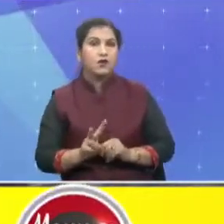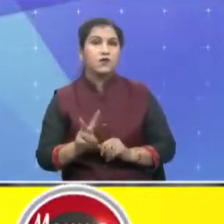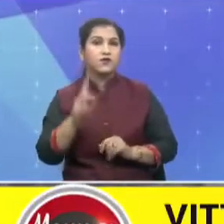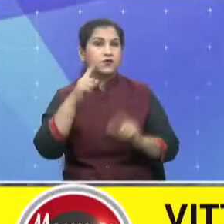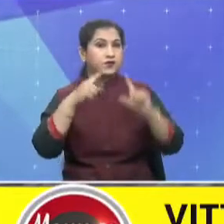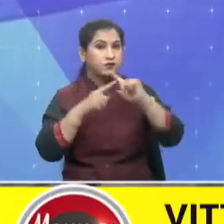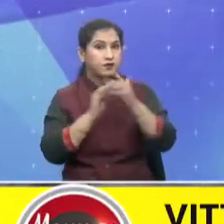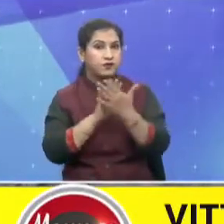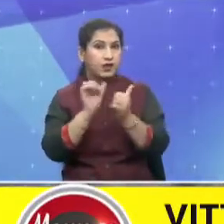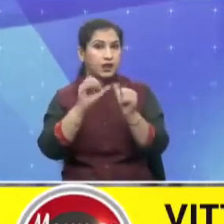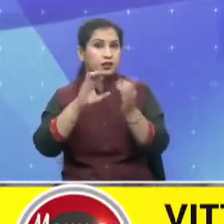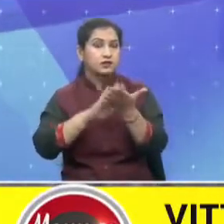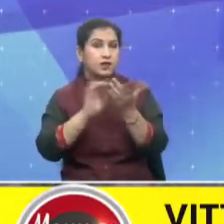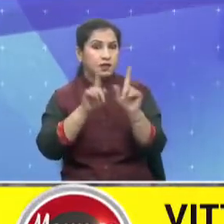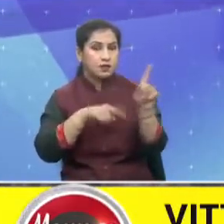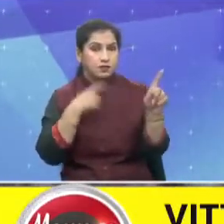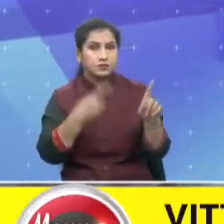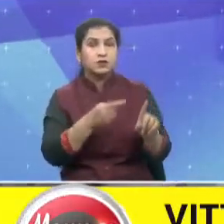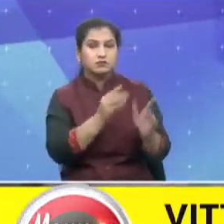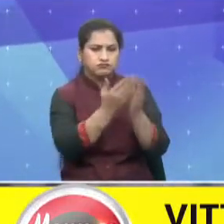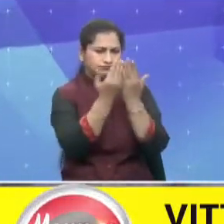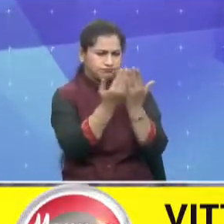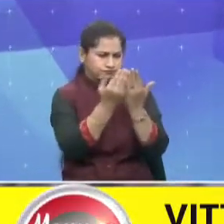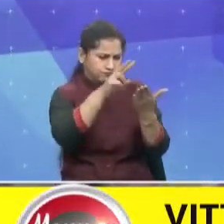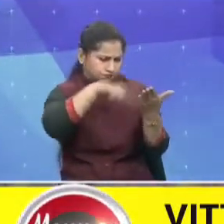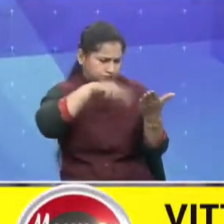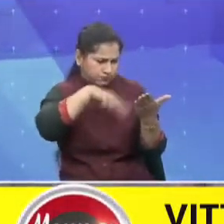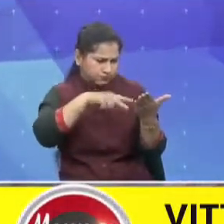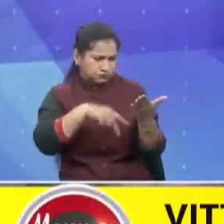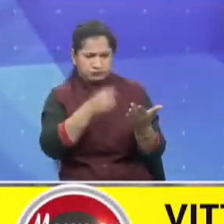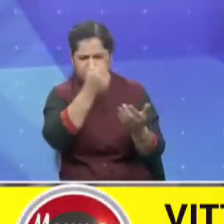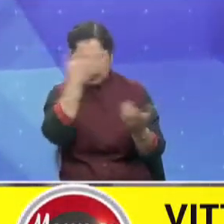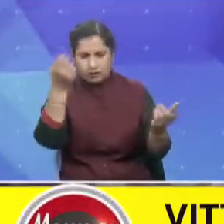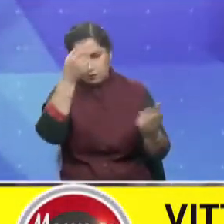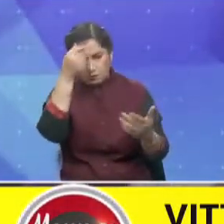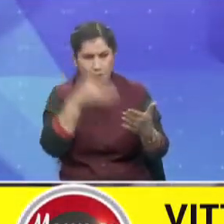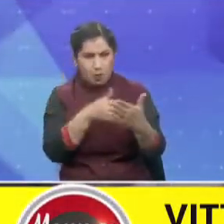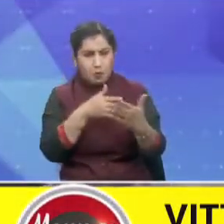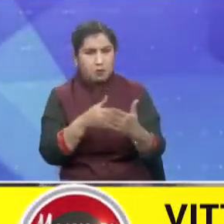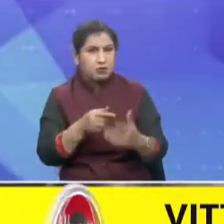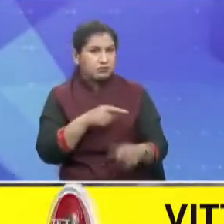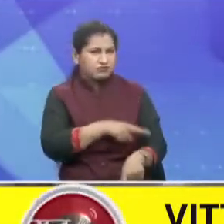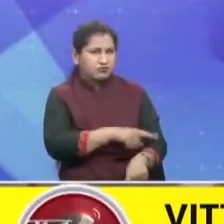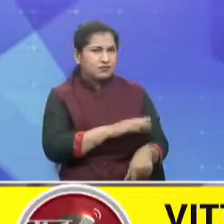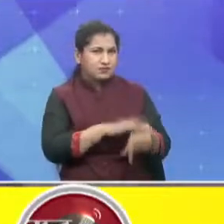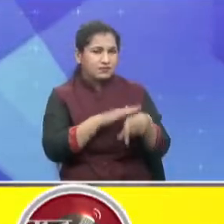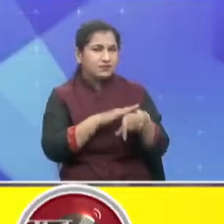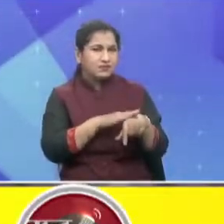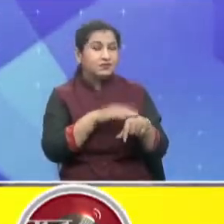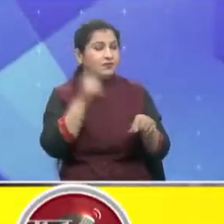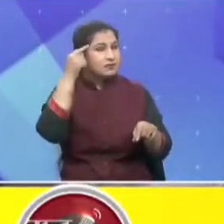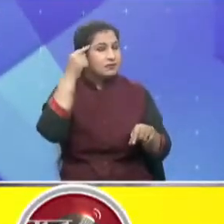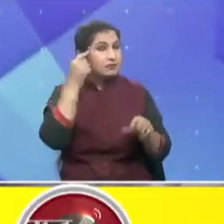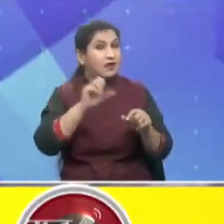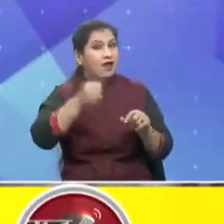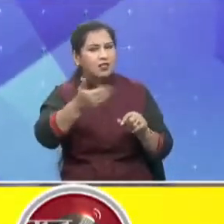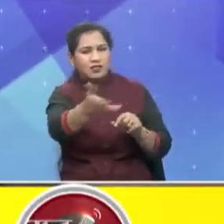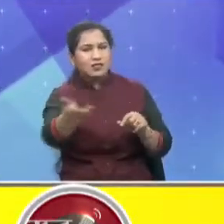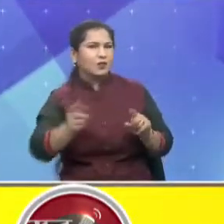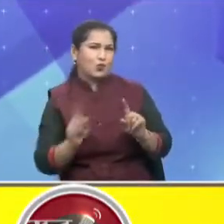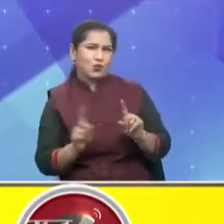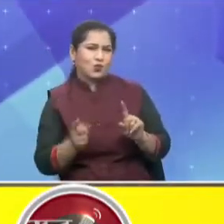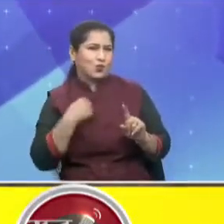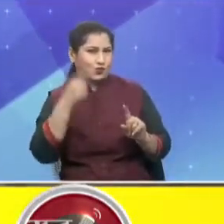जी कहते हैं कि पढ़ाई को लेकर उन्हें जिन मुश्किलों का सामना करना पड़ा, वो किसी और को न करना